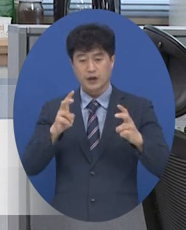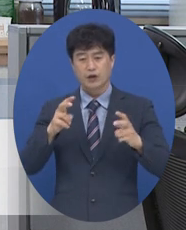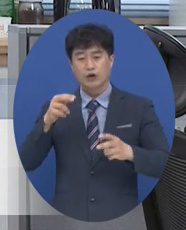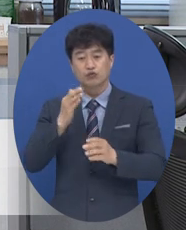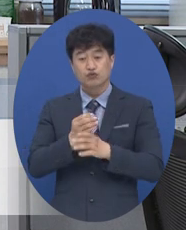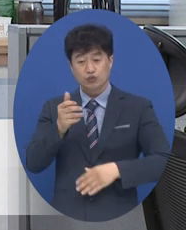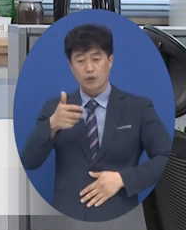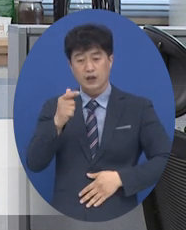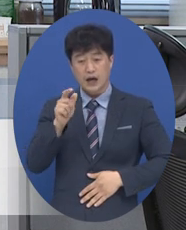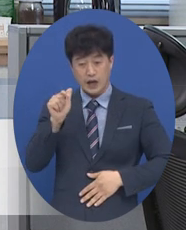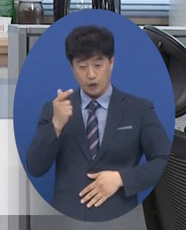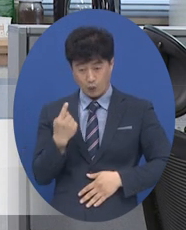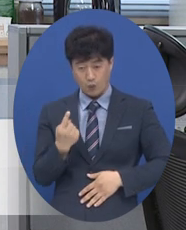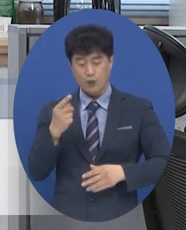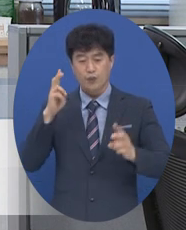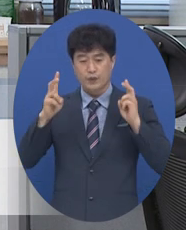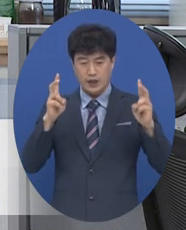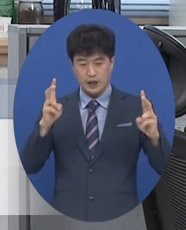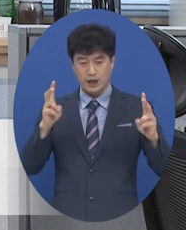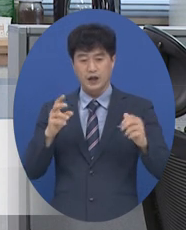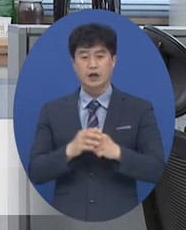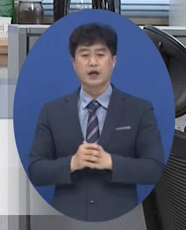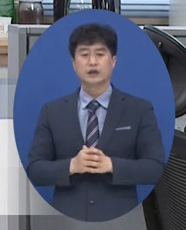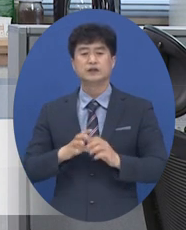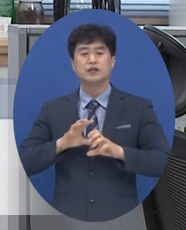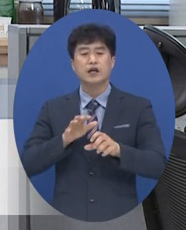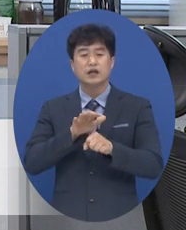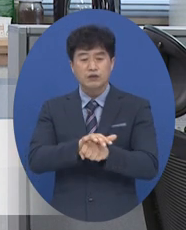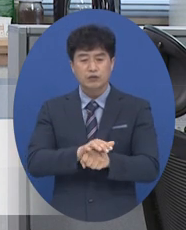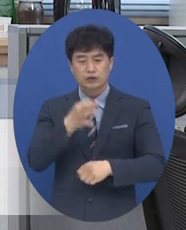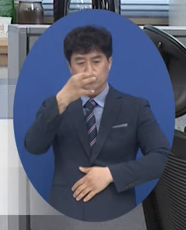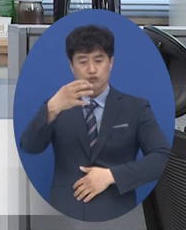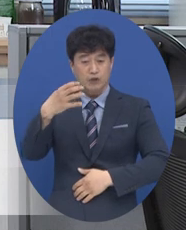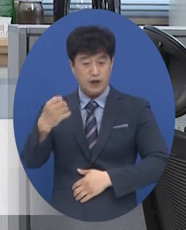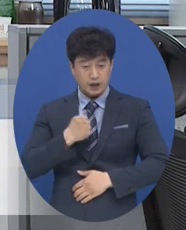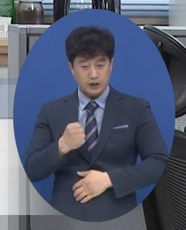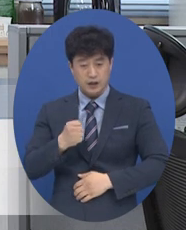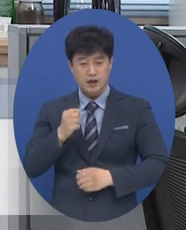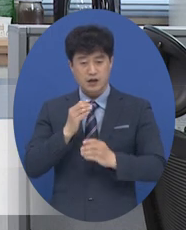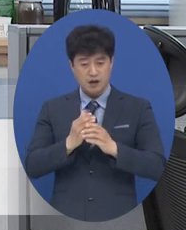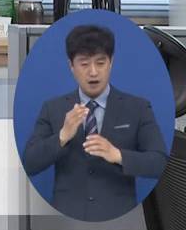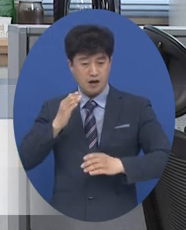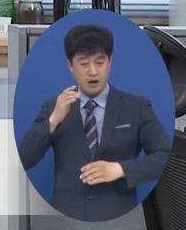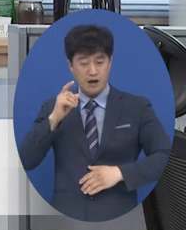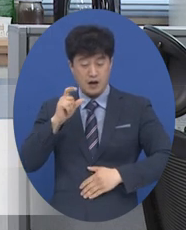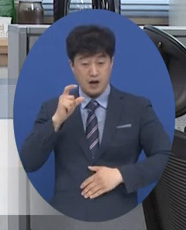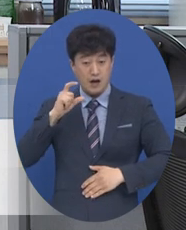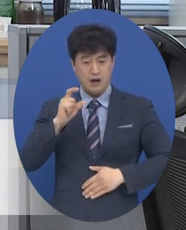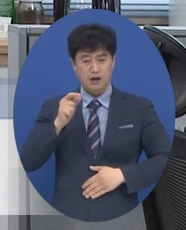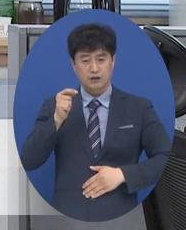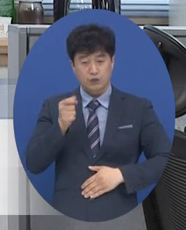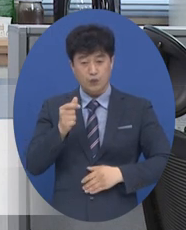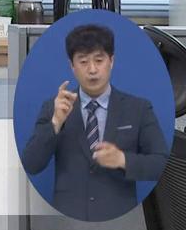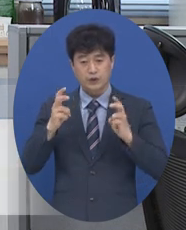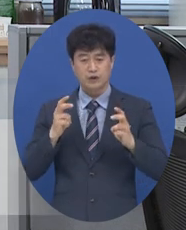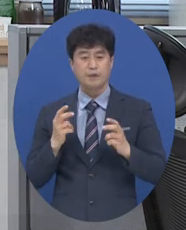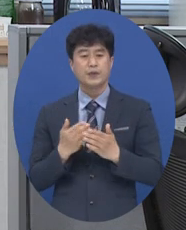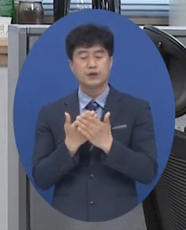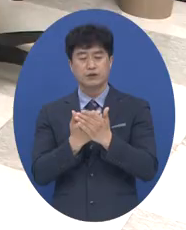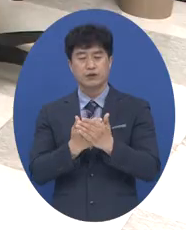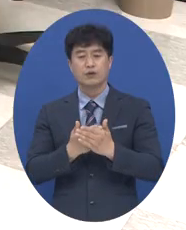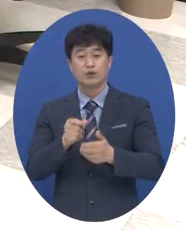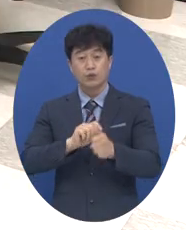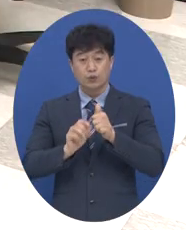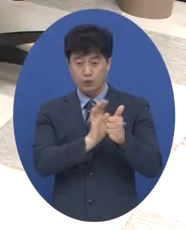시스템 반도체 기업과 중소 나노 기업이 세계적 기술력을 갖춘 강소 기업으로 성장할 수 있도록 적극